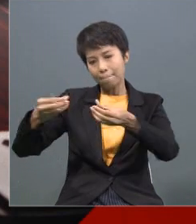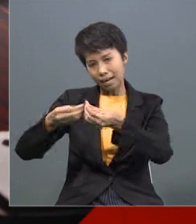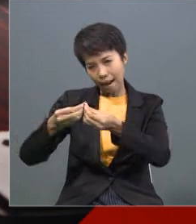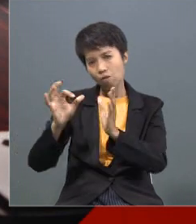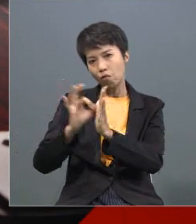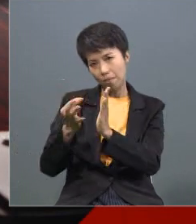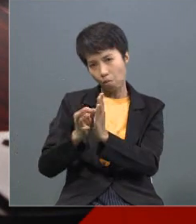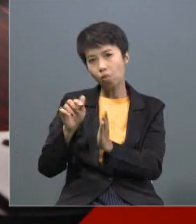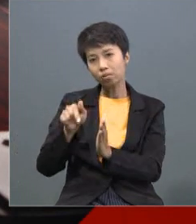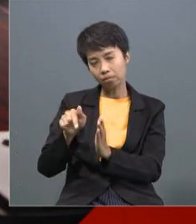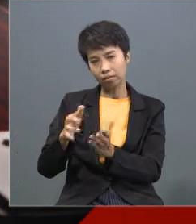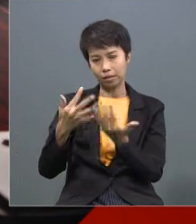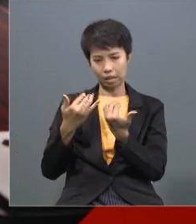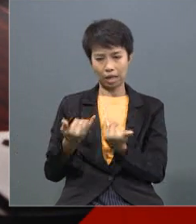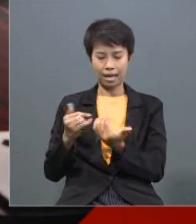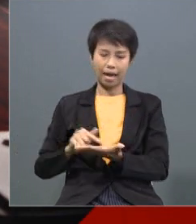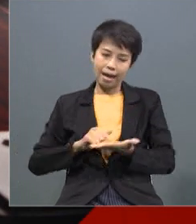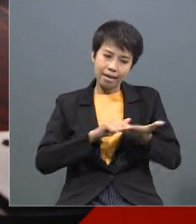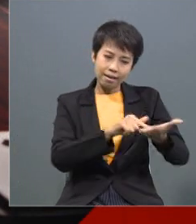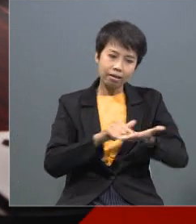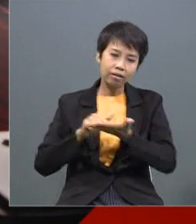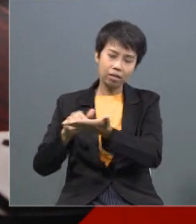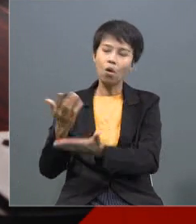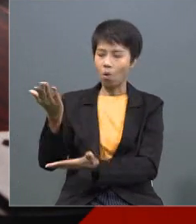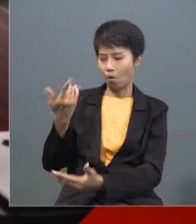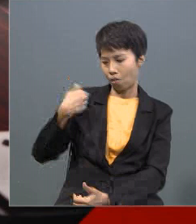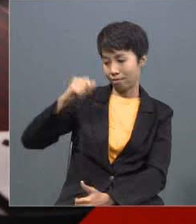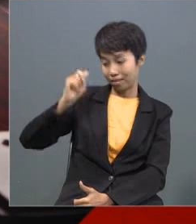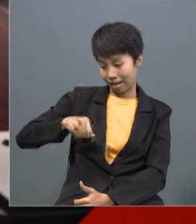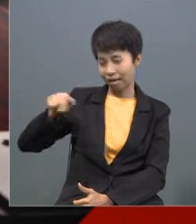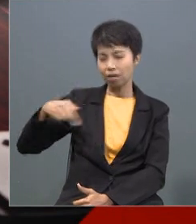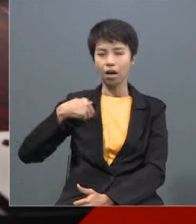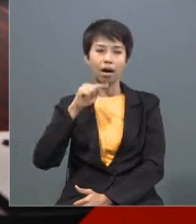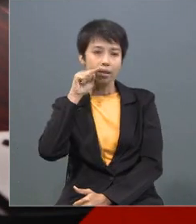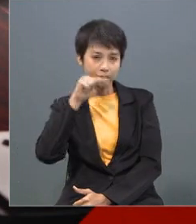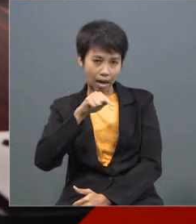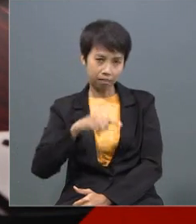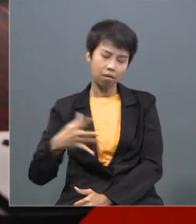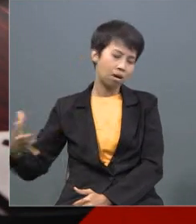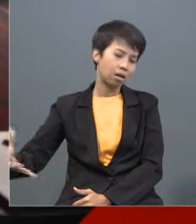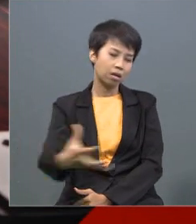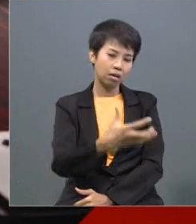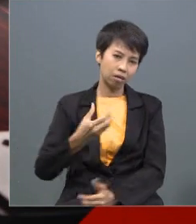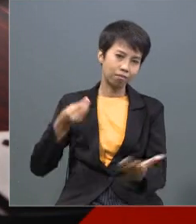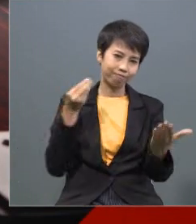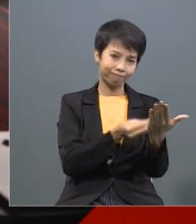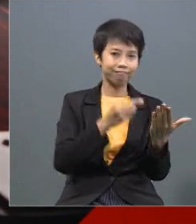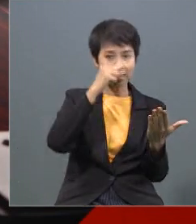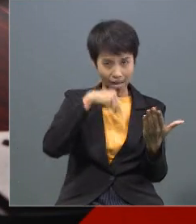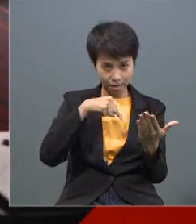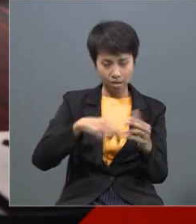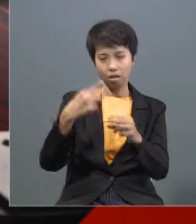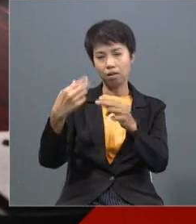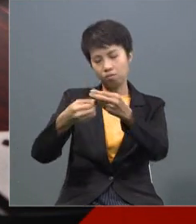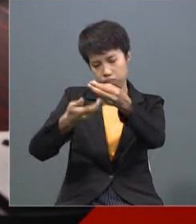กันซึ่งทางปปงค่ะได้ยื่นคำร้องขอให้ศาลมีคำสั่งให้ทรัพย์สินตกเป็นของแผ่นดินแล้ว 89รายการ